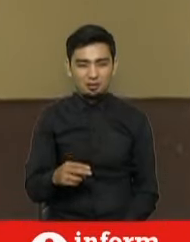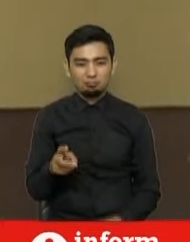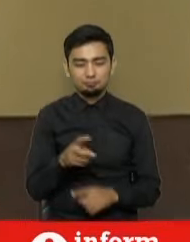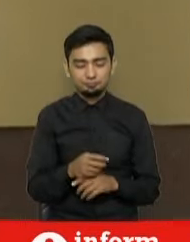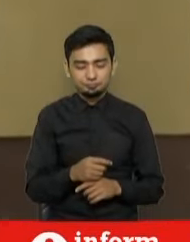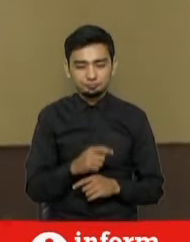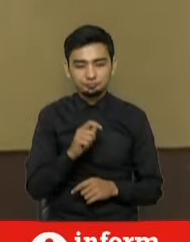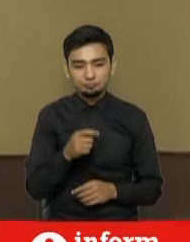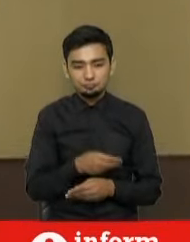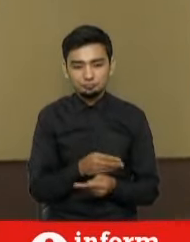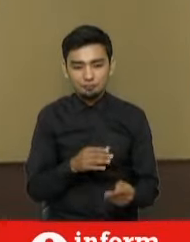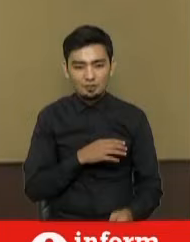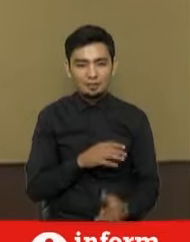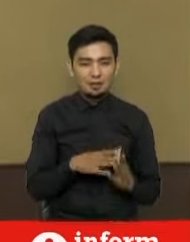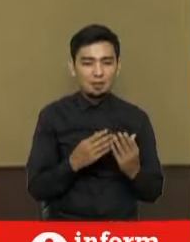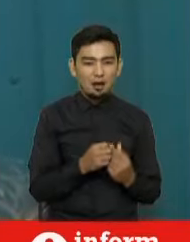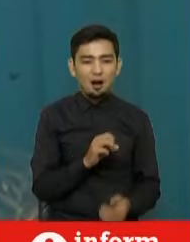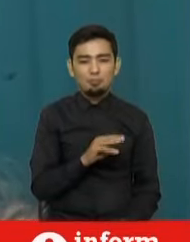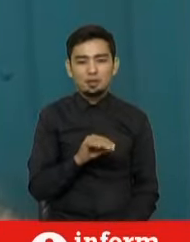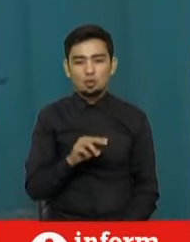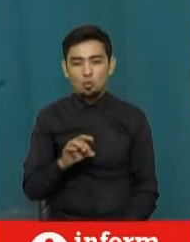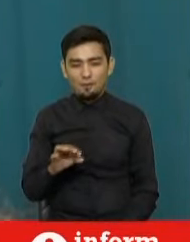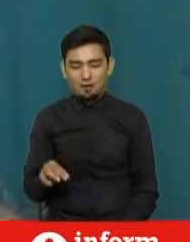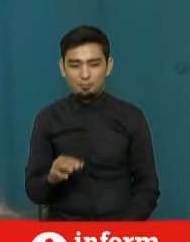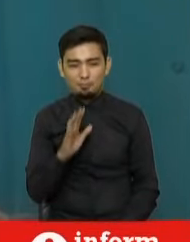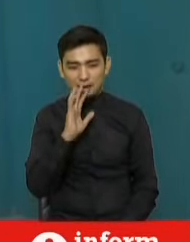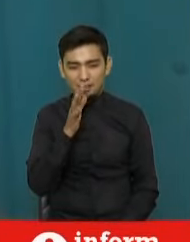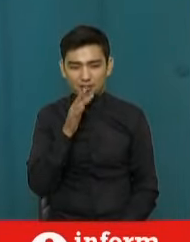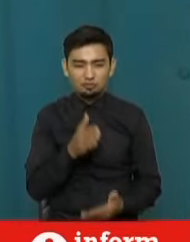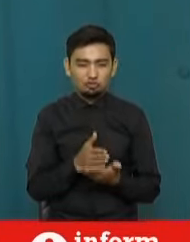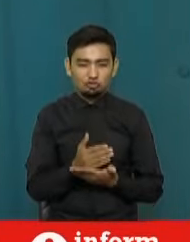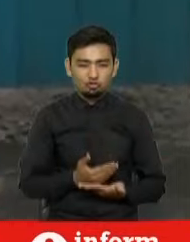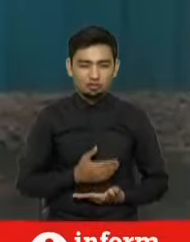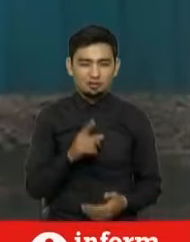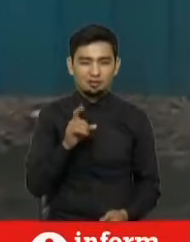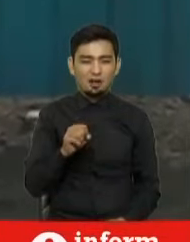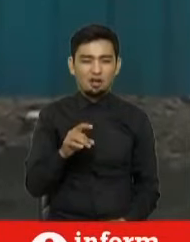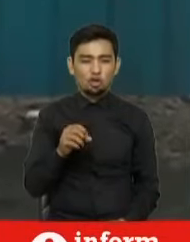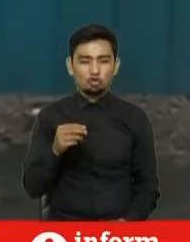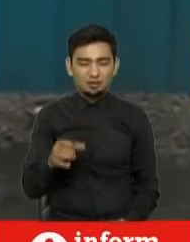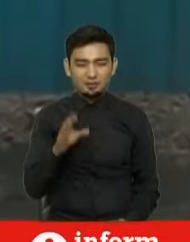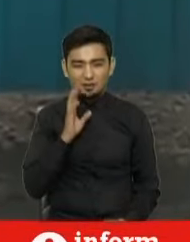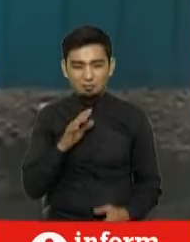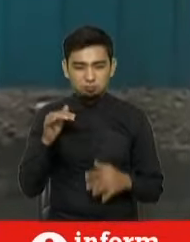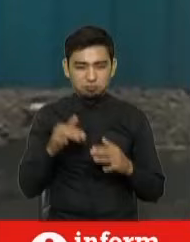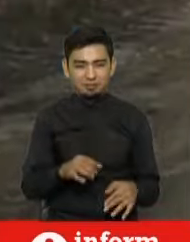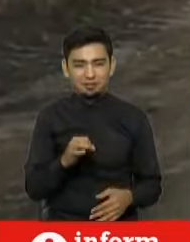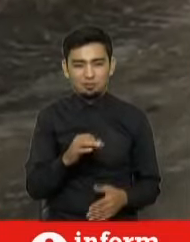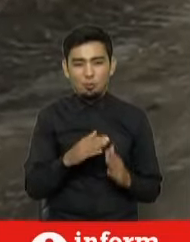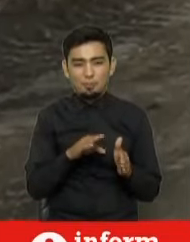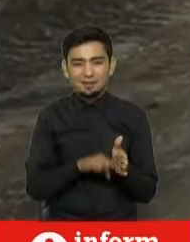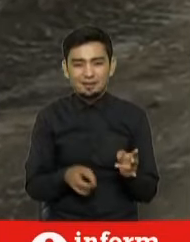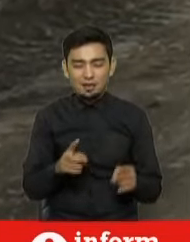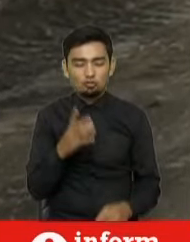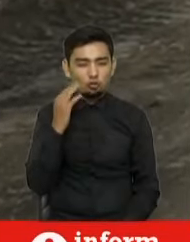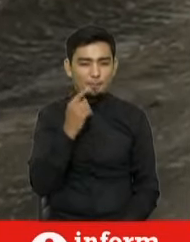Семья Амировых прожила в поселке Заречный 5 лет, но большая вода в одночасье оставила их без крова. Сегодня в числе первых они